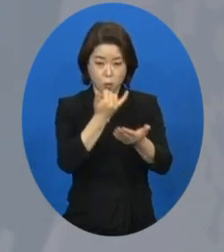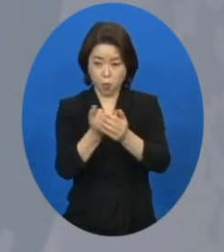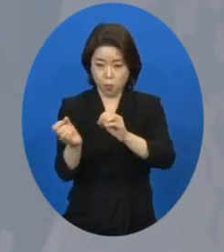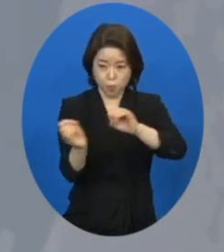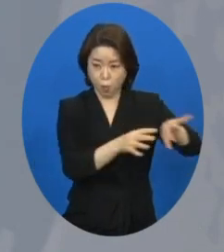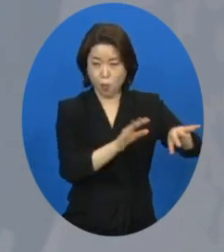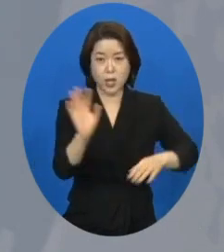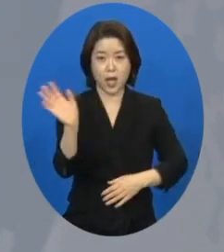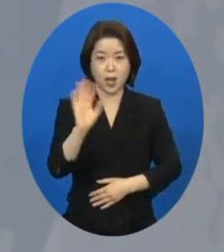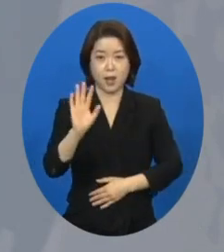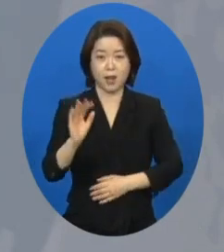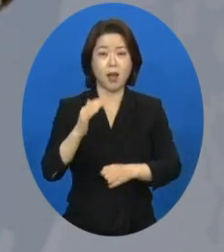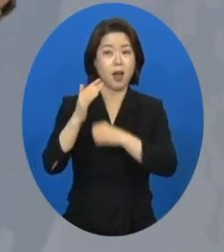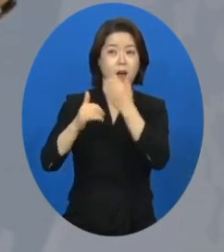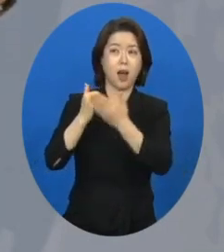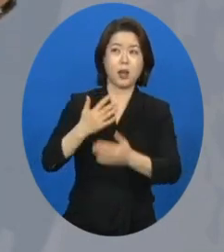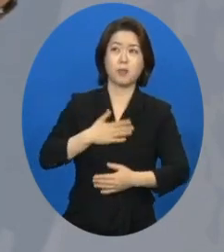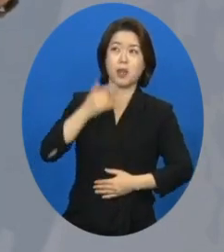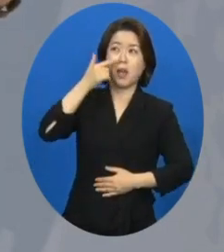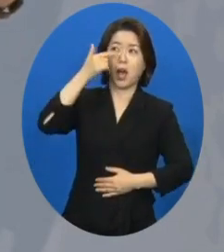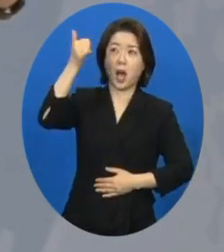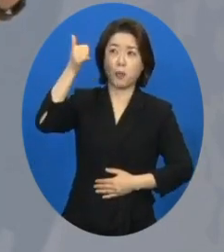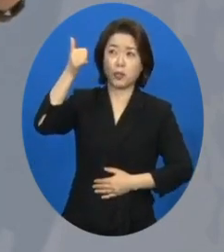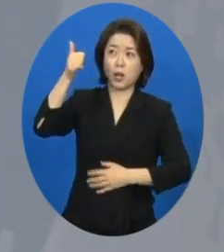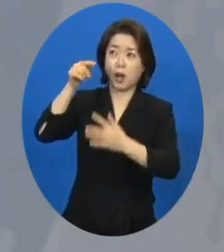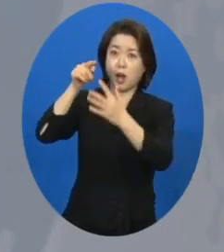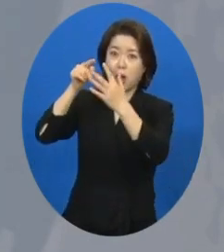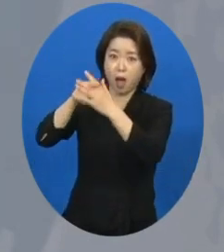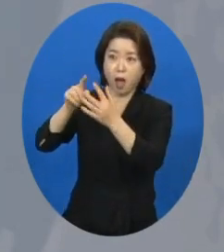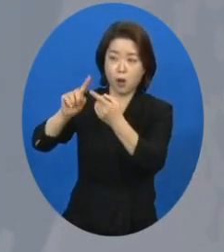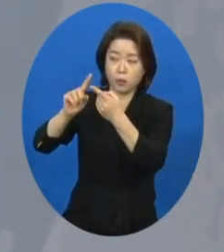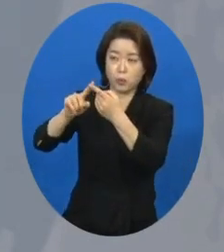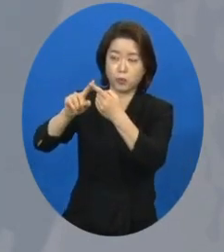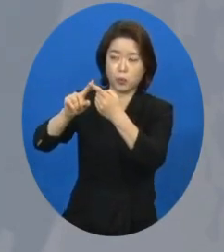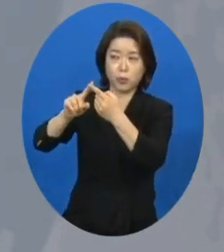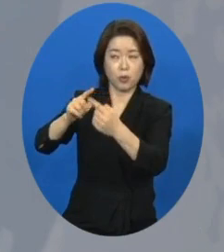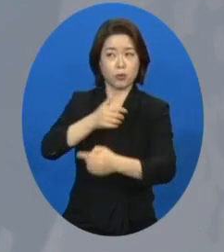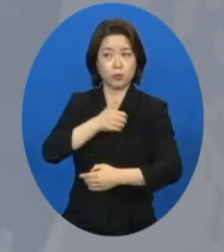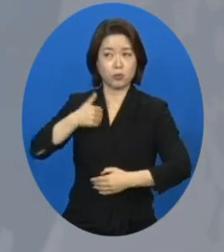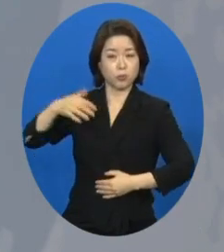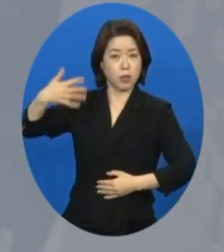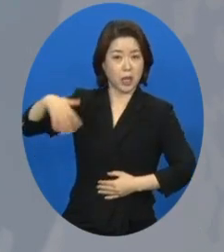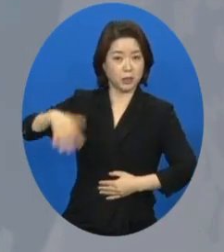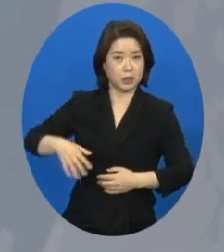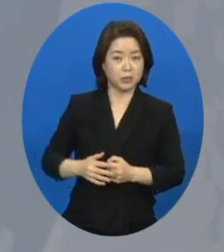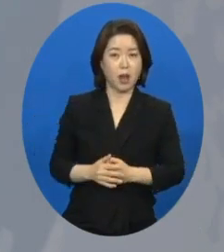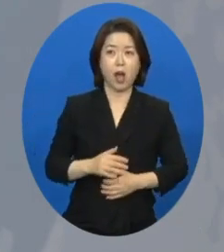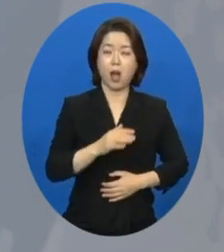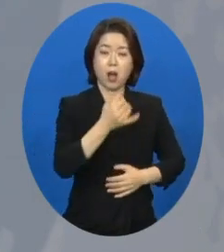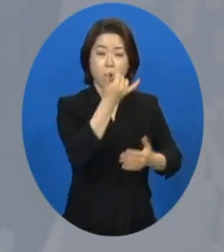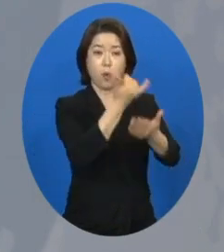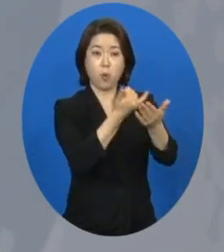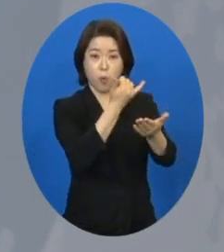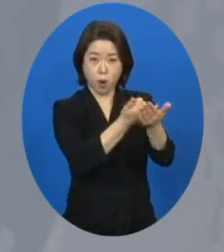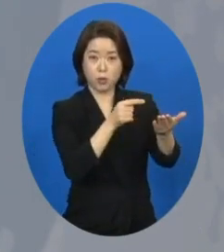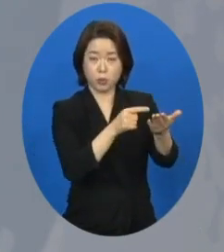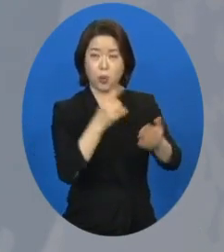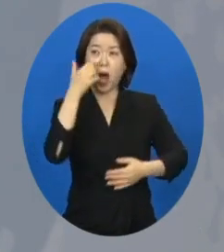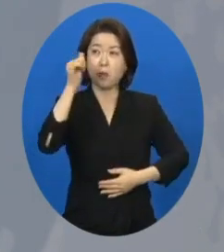않으셨어. 하나님이 아버지라는 걸 아는 것만 가지고도 충분하지 않습니다. 고아도 아버지가 있는 건